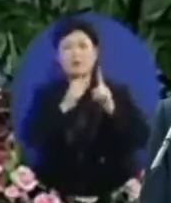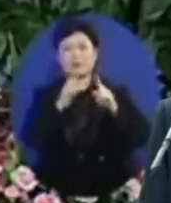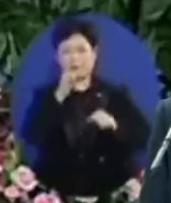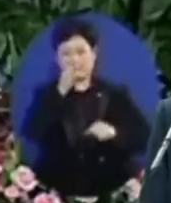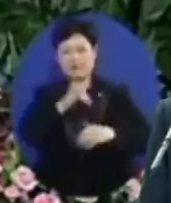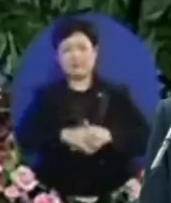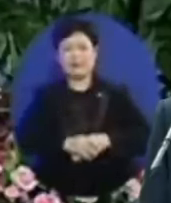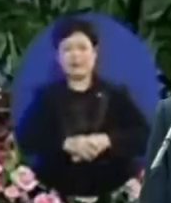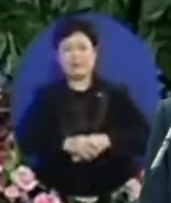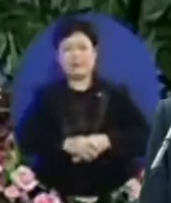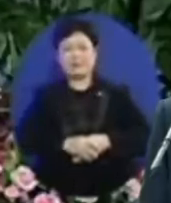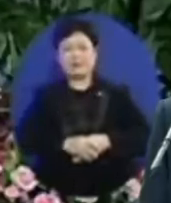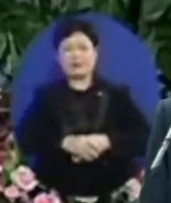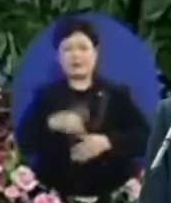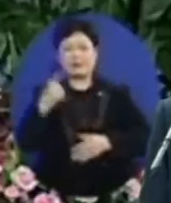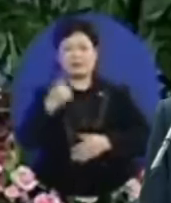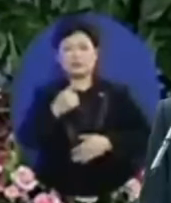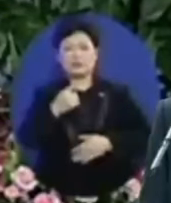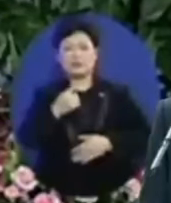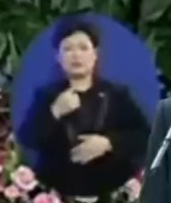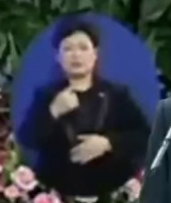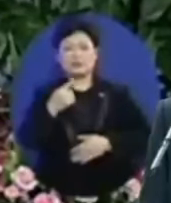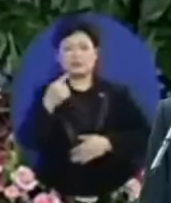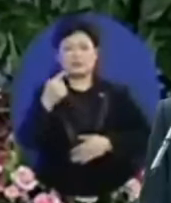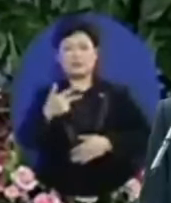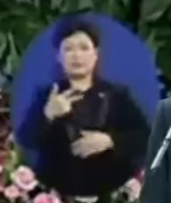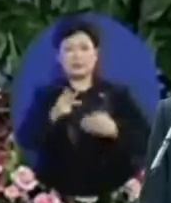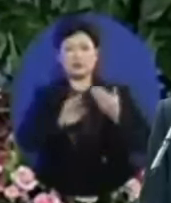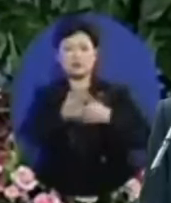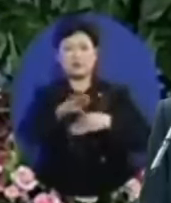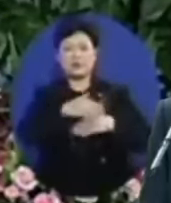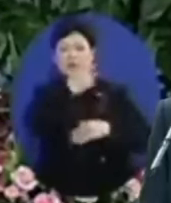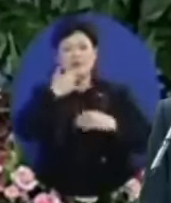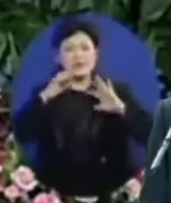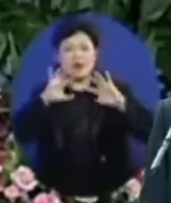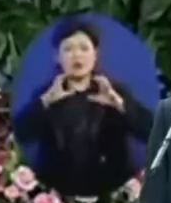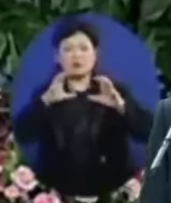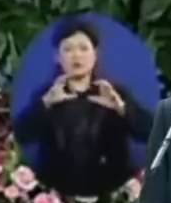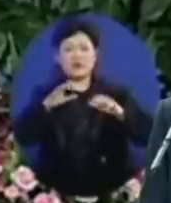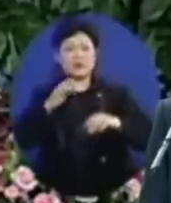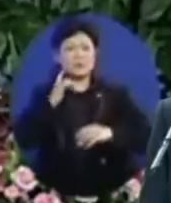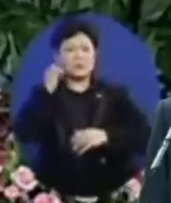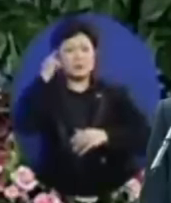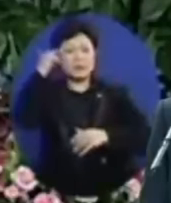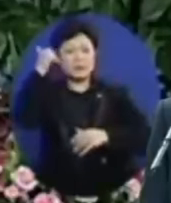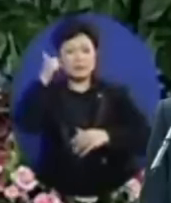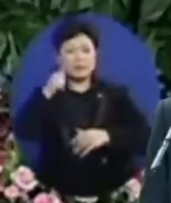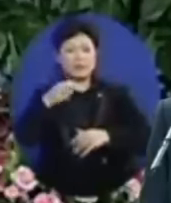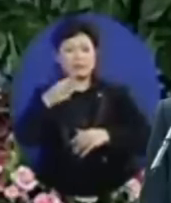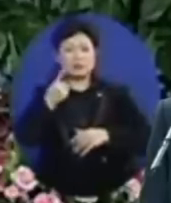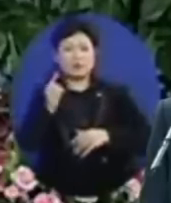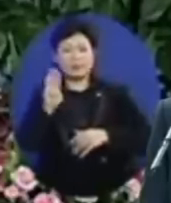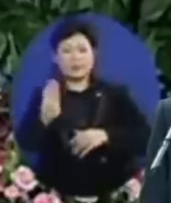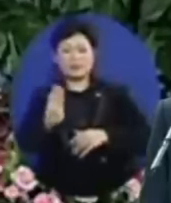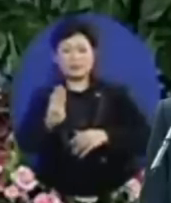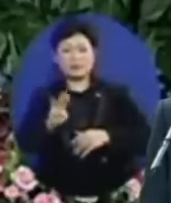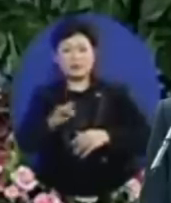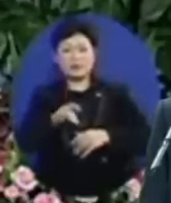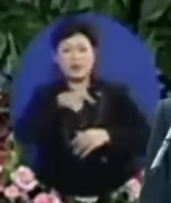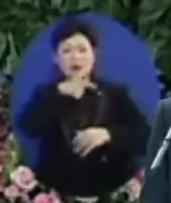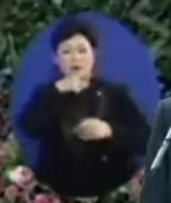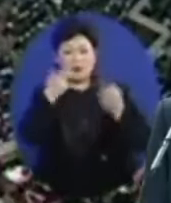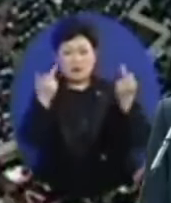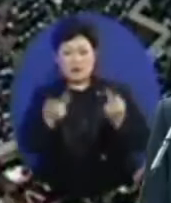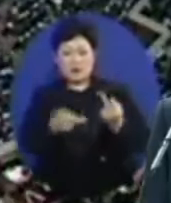것입니다. 1700년대 후반 영국의 톰 레이디 목사가 어느 날 계곡을 지나가다가 갑작스럽게